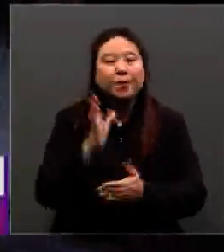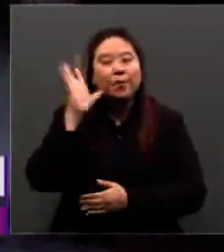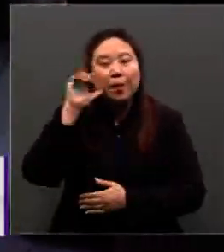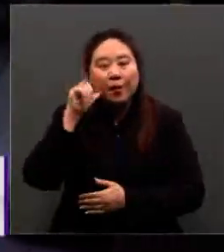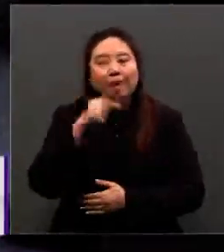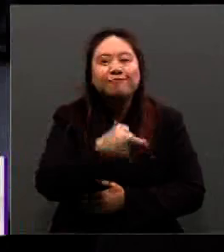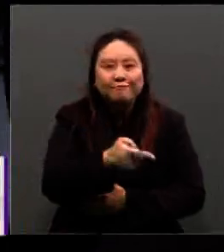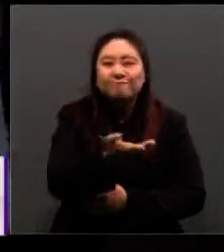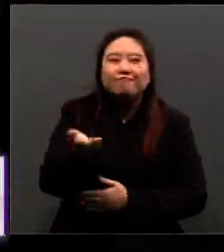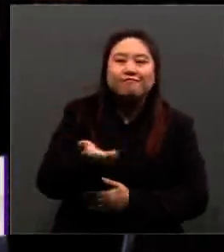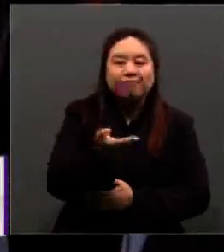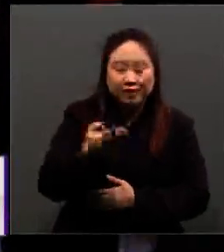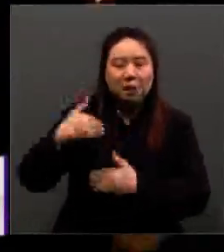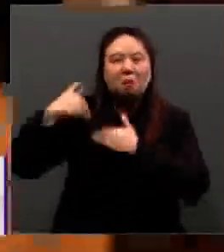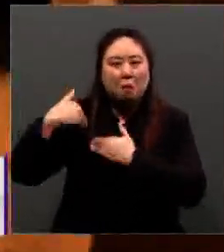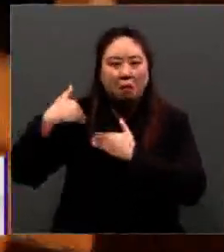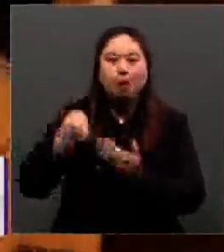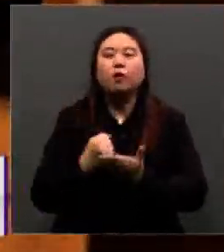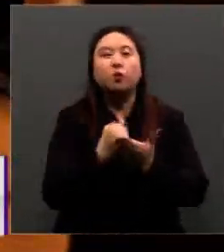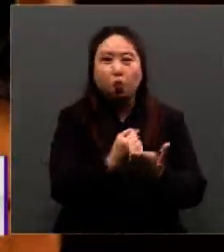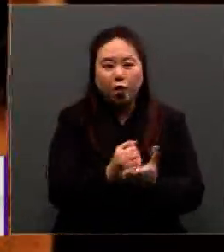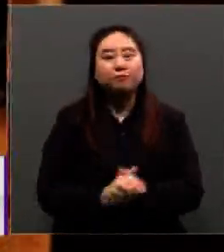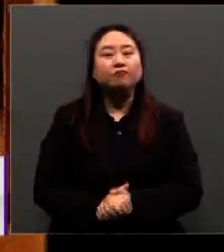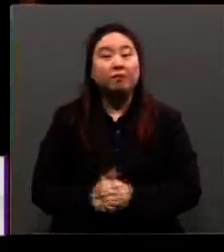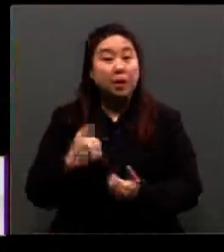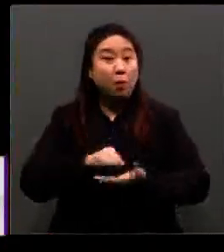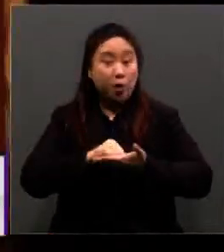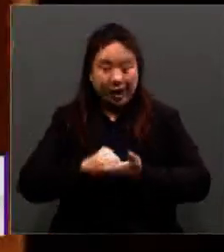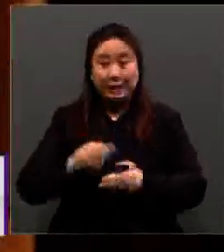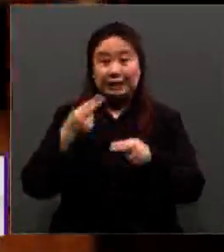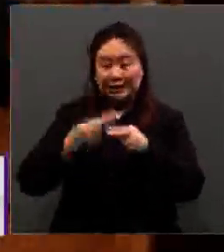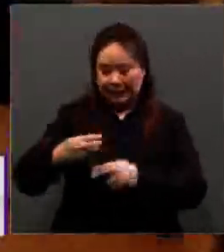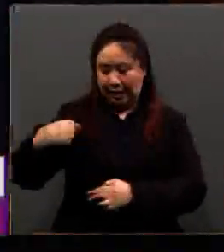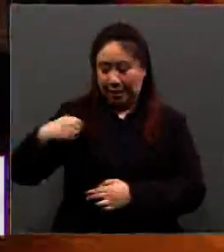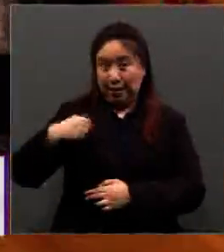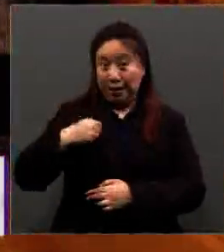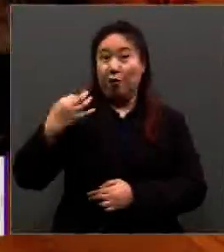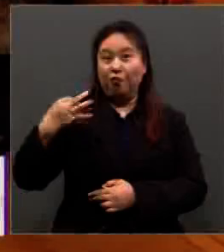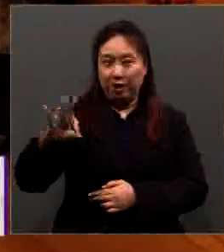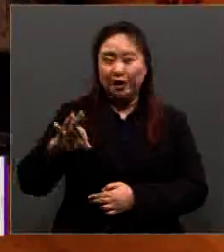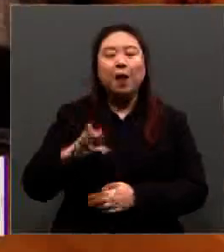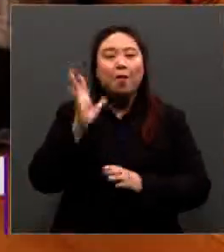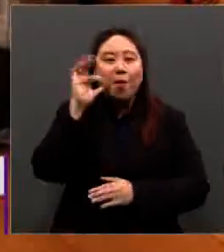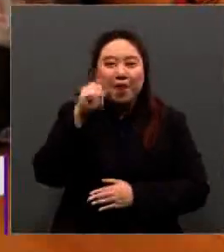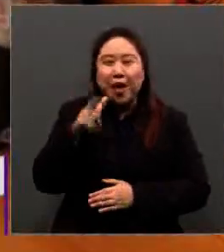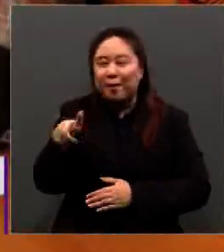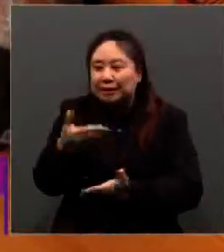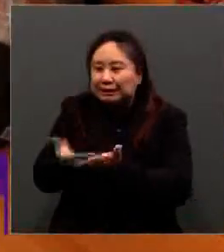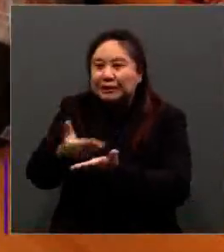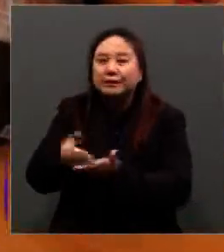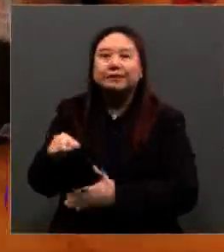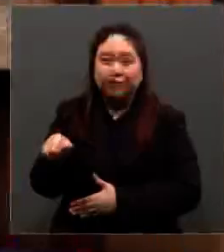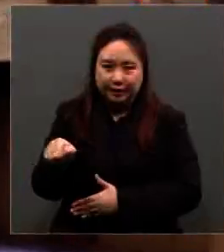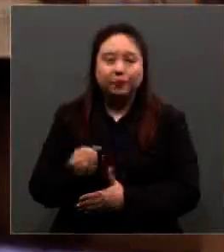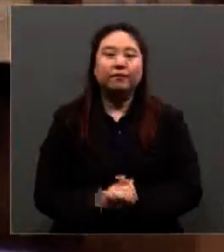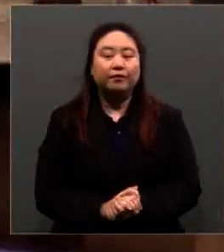บ่งเบาภาระให้กับผู้ปกครองที่นี่เขามีบริการปักชื่อให้ฟรีด้วยผู้ปกครองก็เลยไปเลือกซื้อชุดนักเรียนกันเป็นจำนวนมากค่ะหล